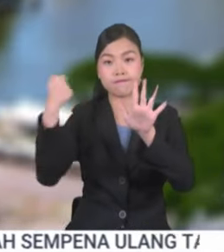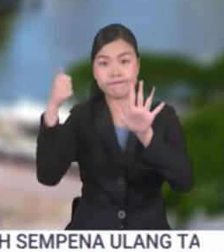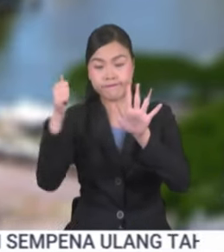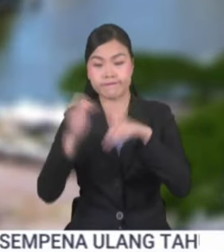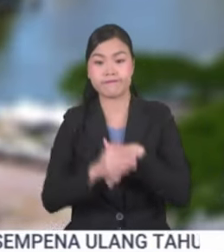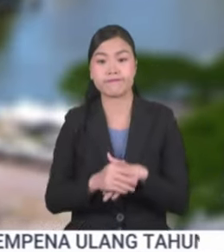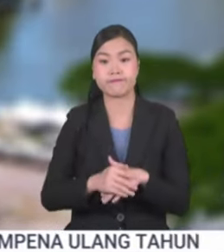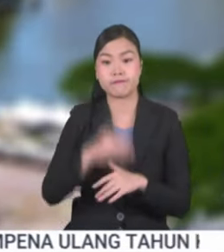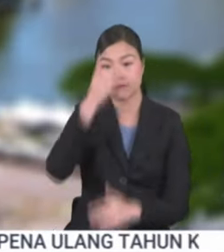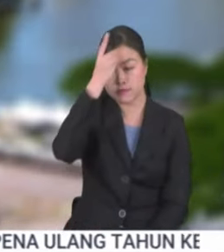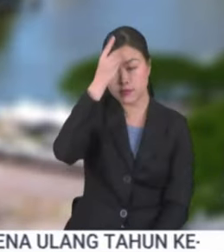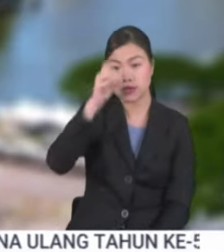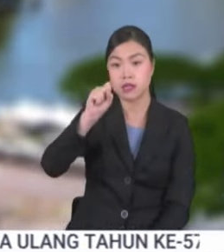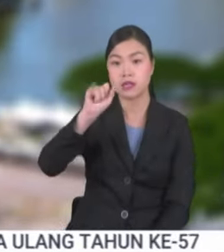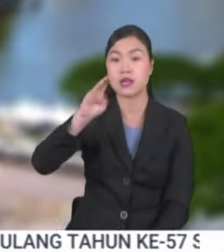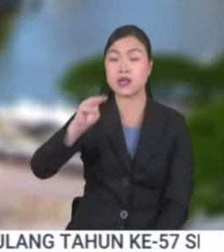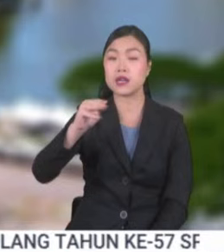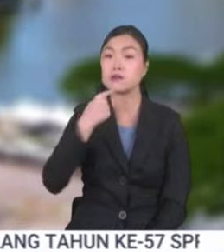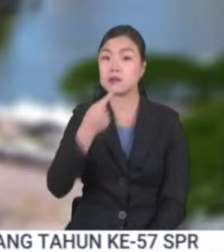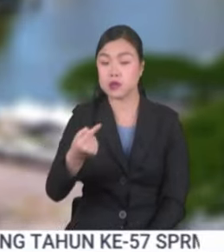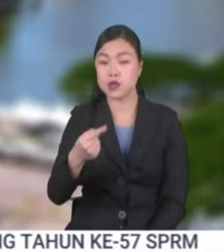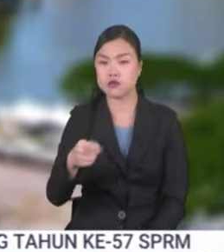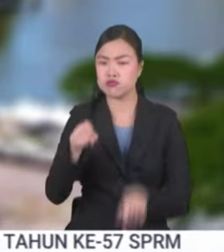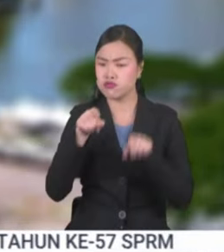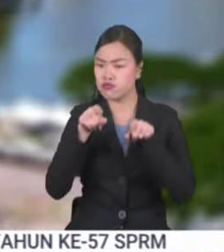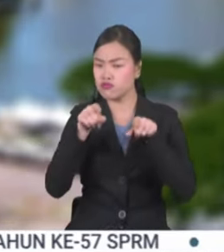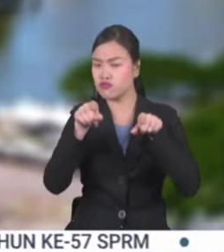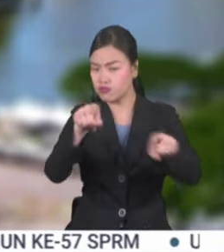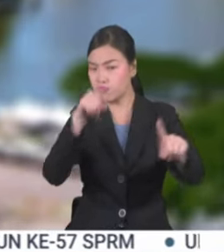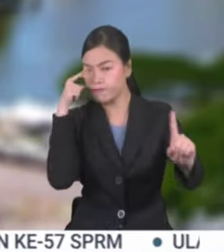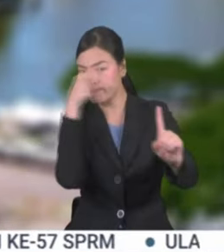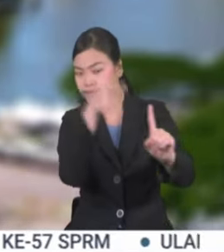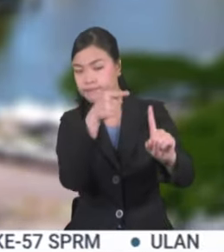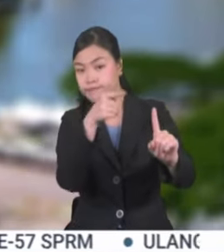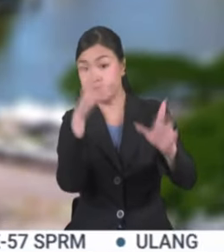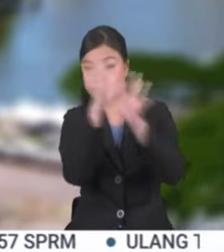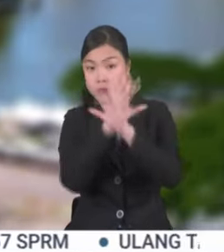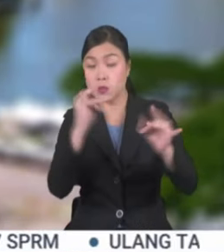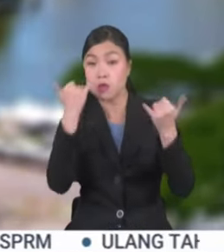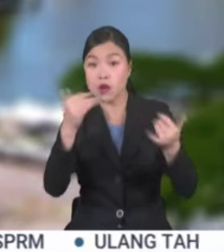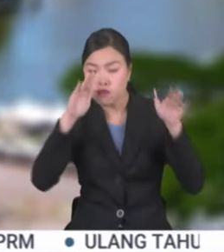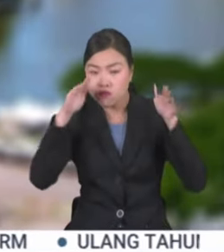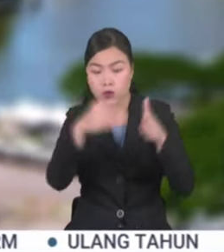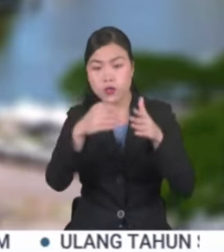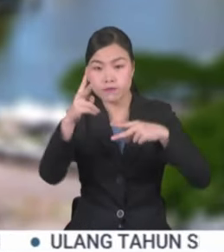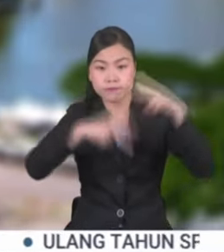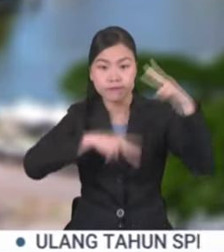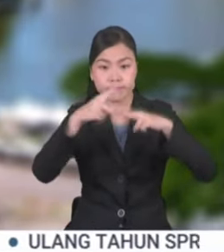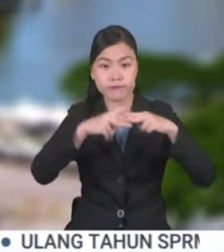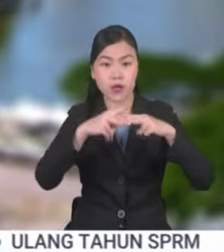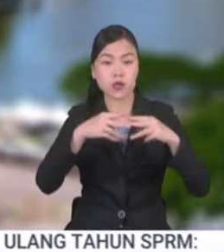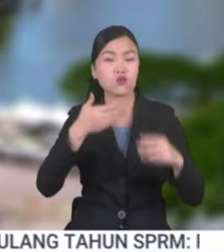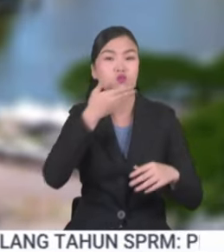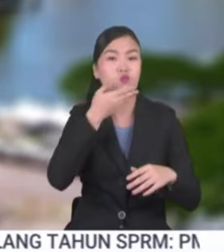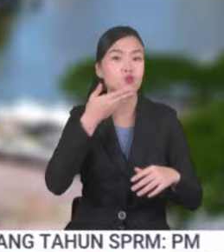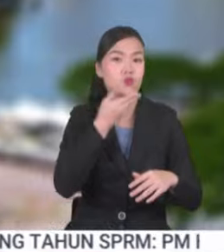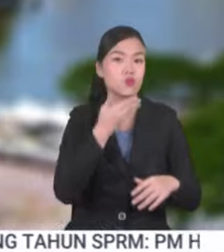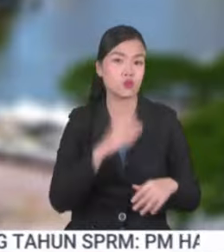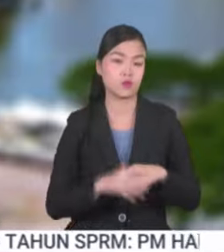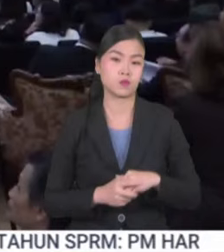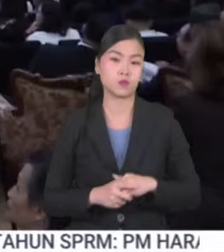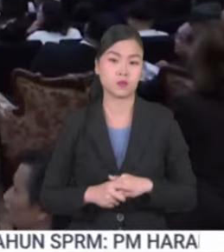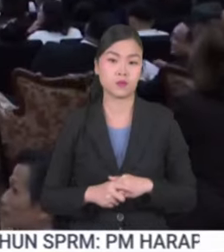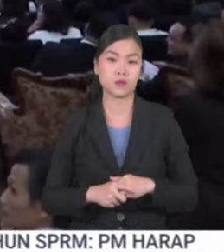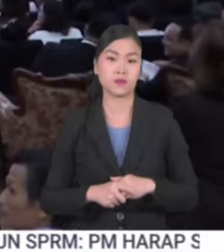Sim Kuih Hian berkata forum ini selaras dengan Hala Tuju Sarawak yang kini memberi fokus kepada pembangunan golongan muda.